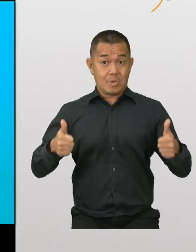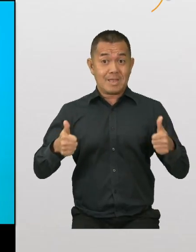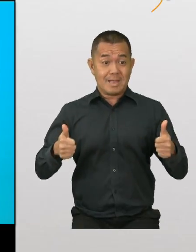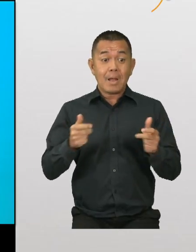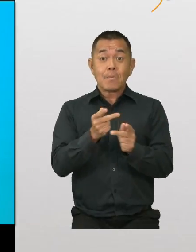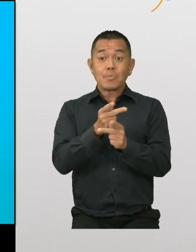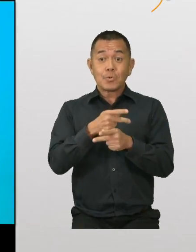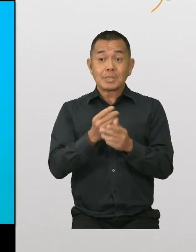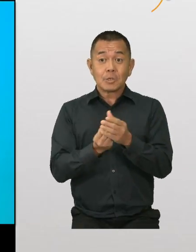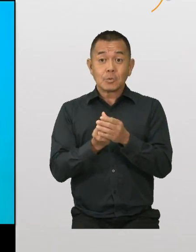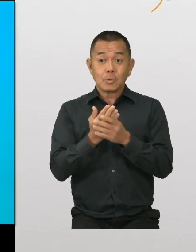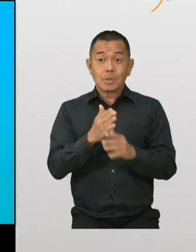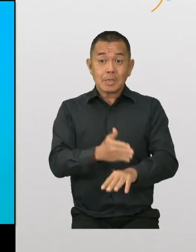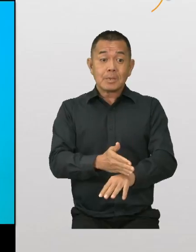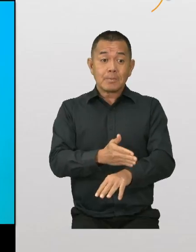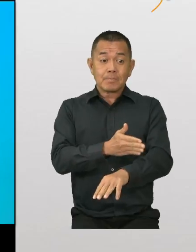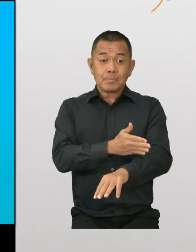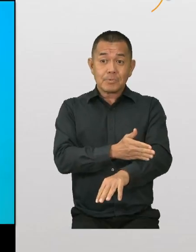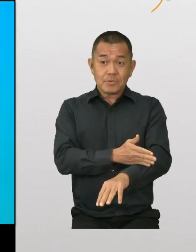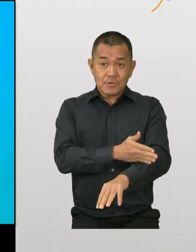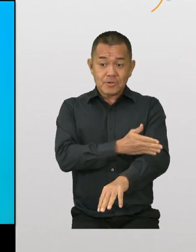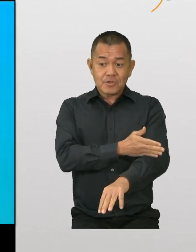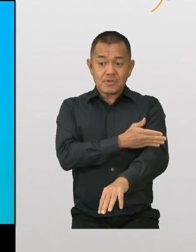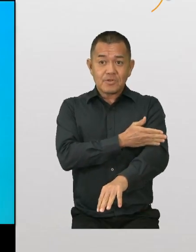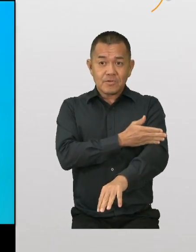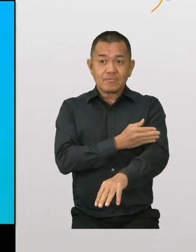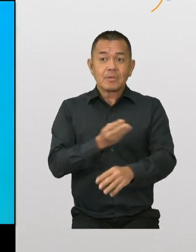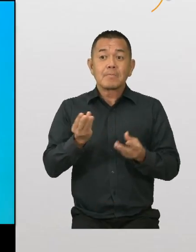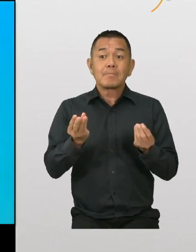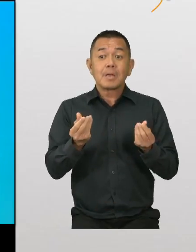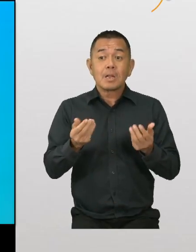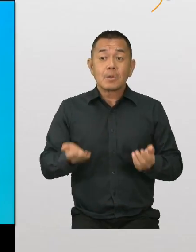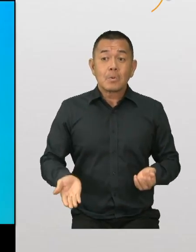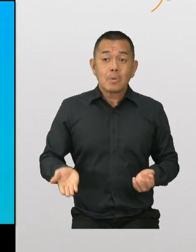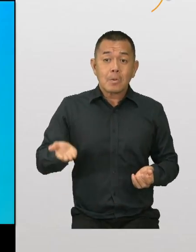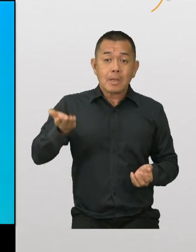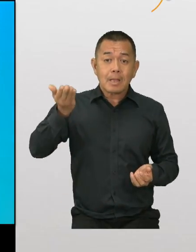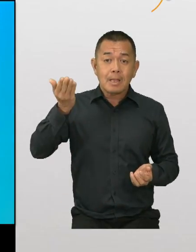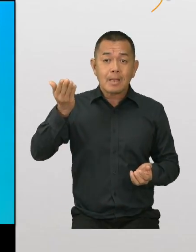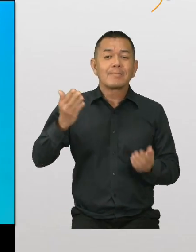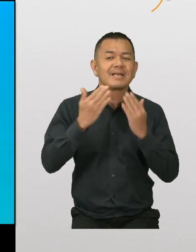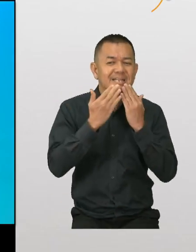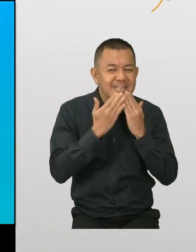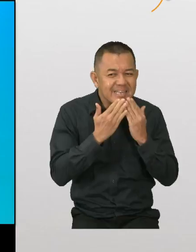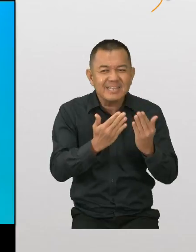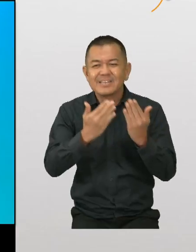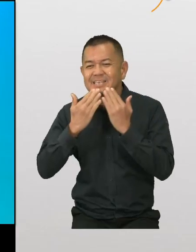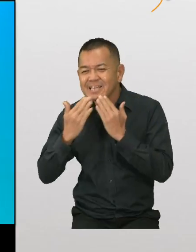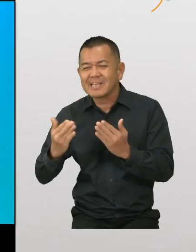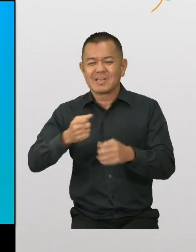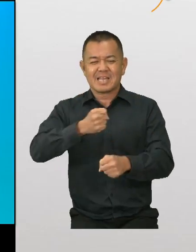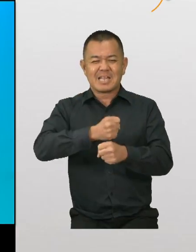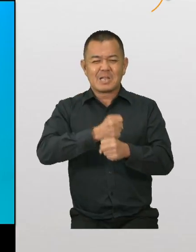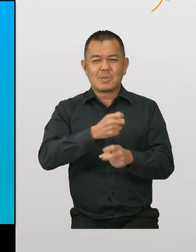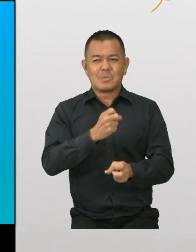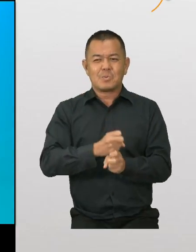提高了。 Productivity has improved and wages have gone up. 要感谢大家 Thank 的 you, 努力 all of you, for the hard work 看